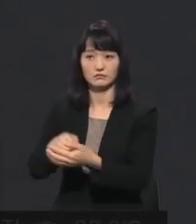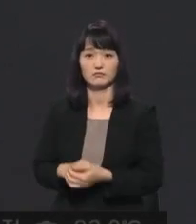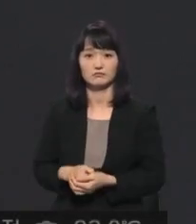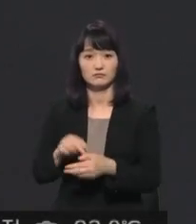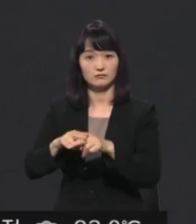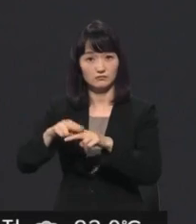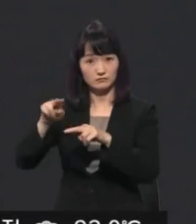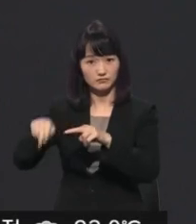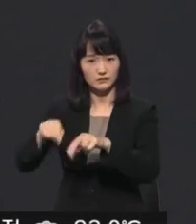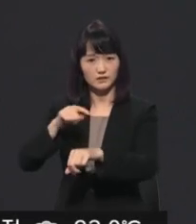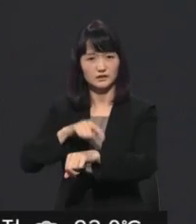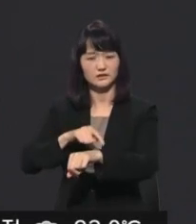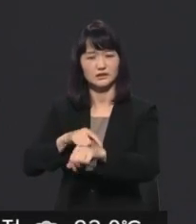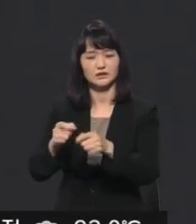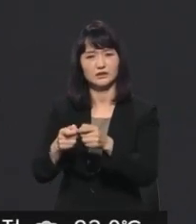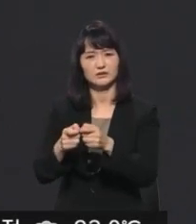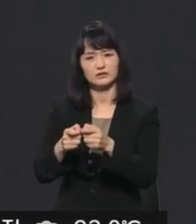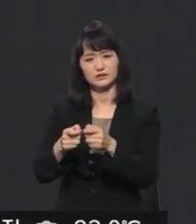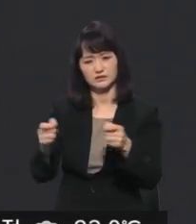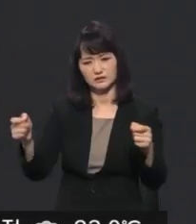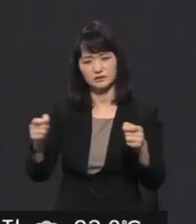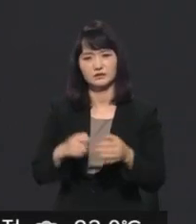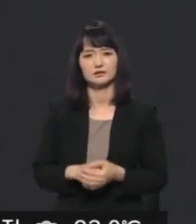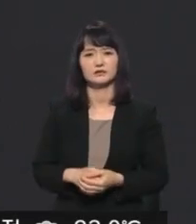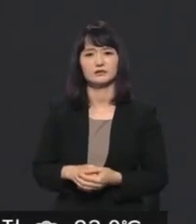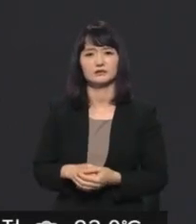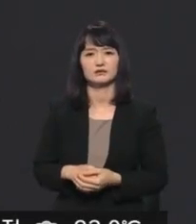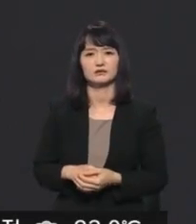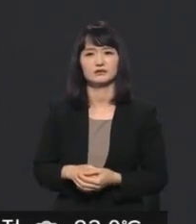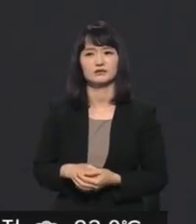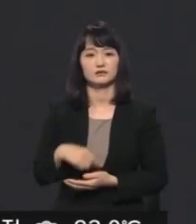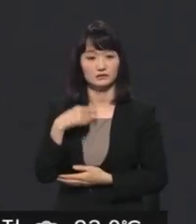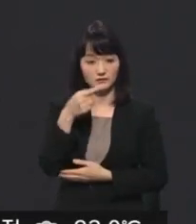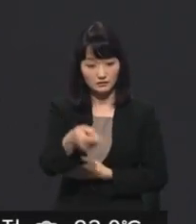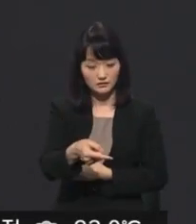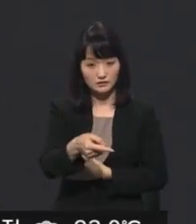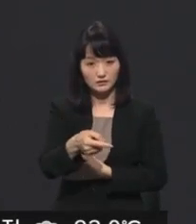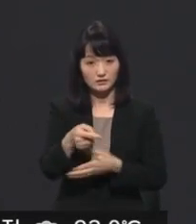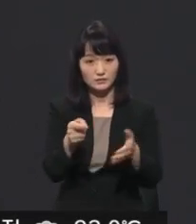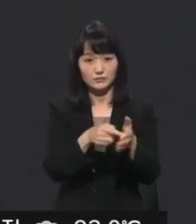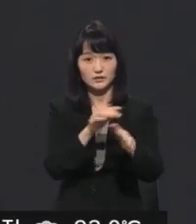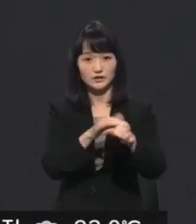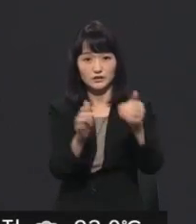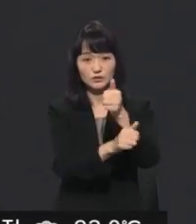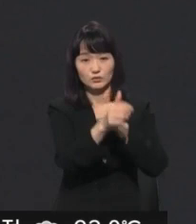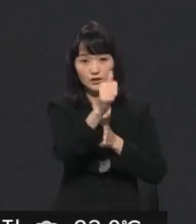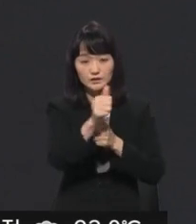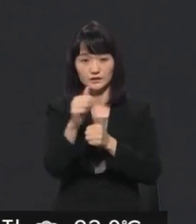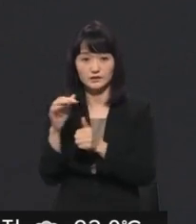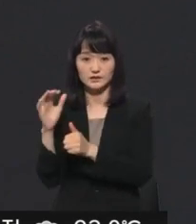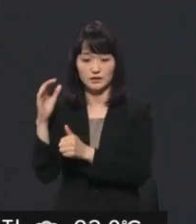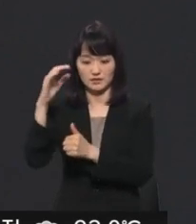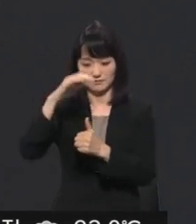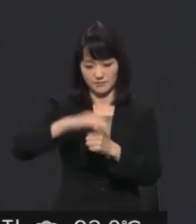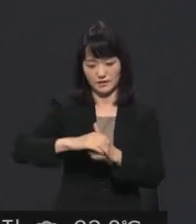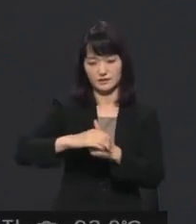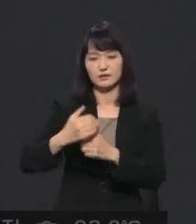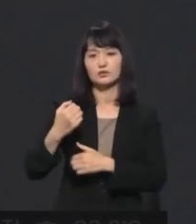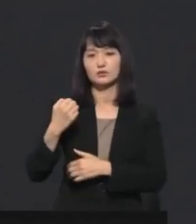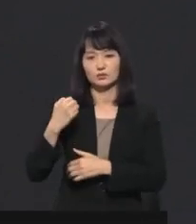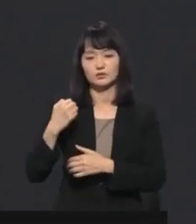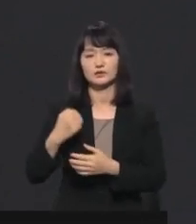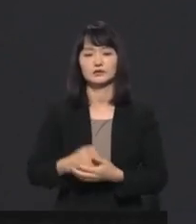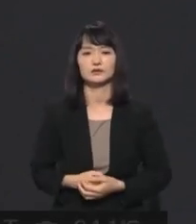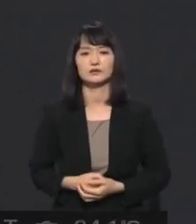버리면 시간도 길어지고 후임 비대 의 호인 비대위원장 지명권 자 에요 얘 농무 원내대표가 그렇기 때문에